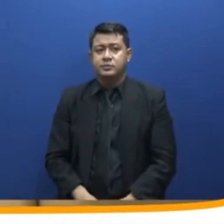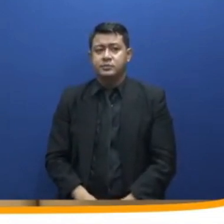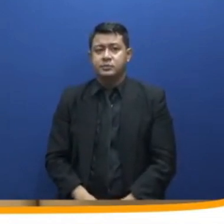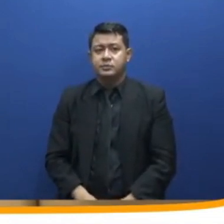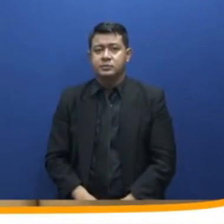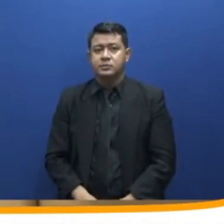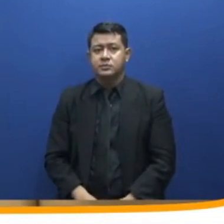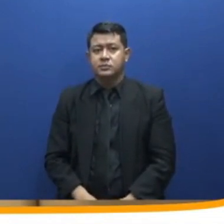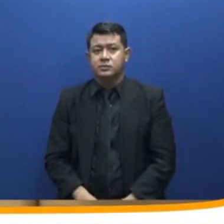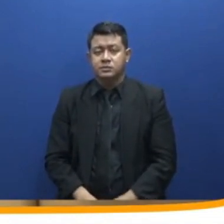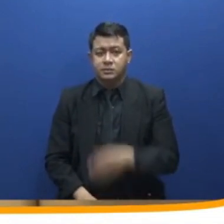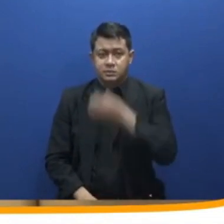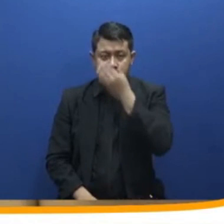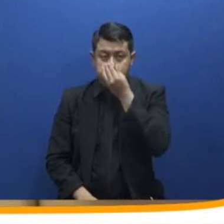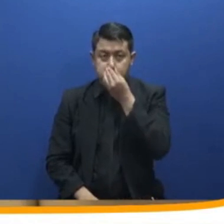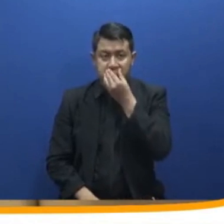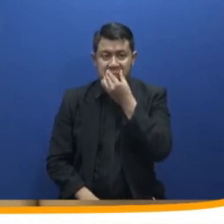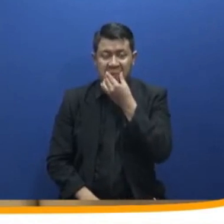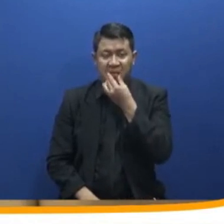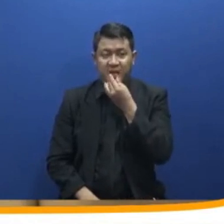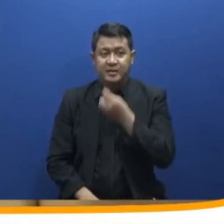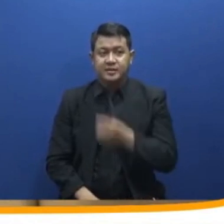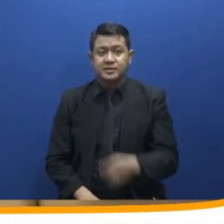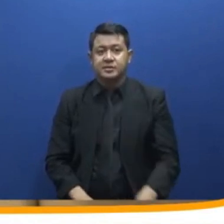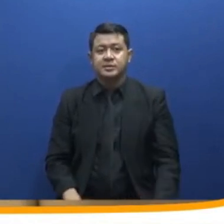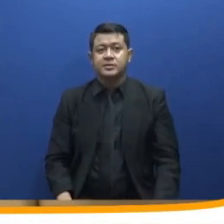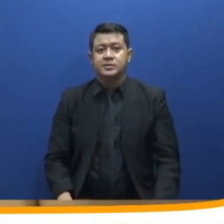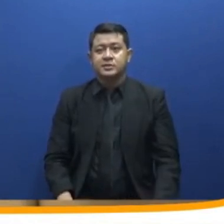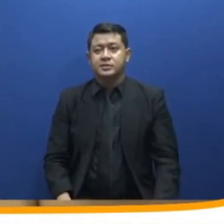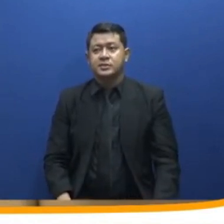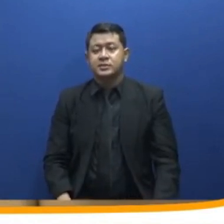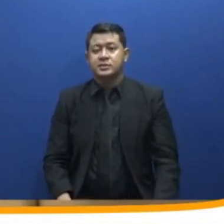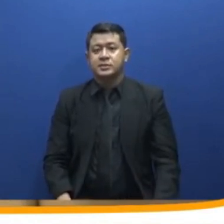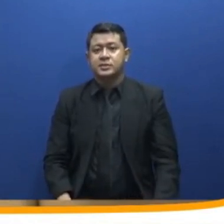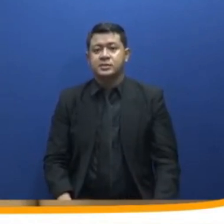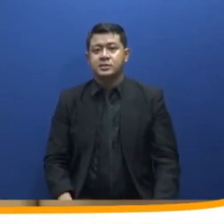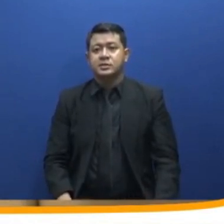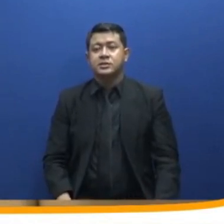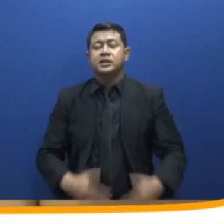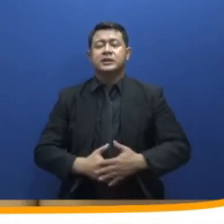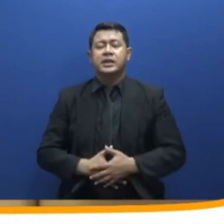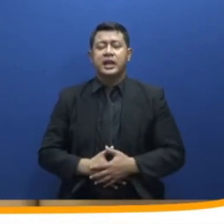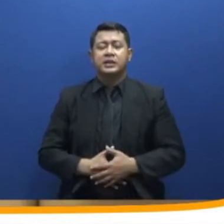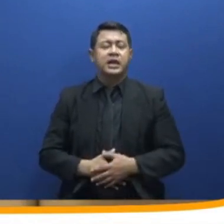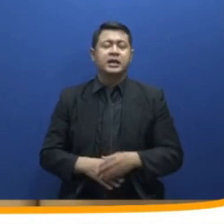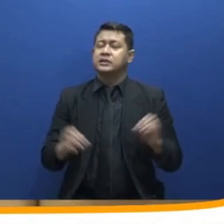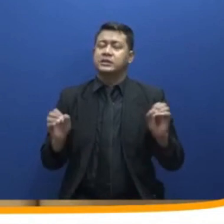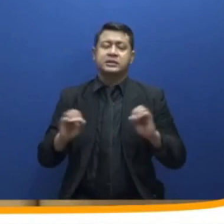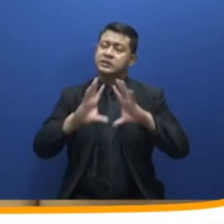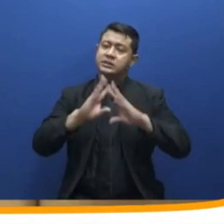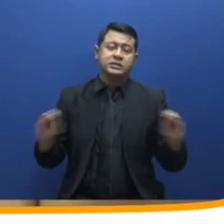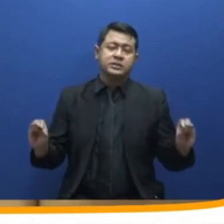biasalah kalau ibu-ibu STW bercinta sampai-sampai tambahi dibumbui bahwa intinya Yesus jenazahnya tidak ada